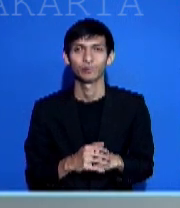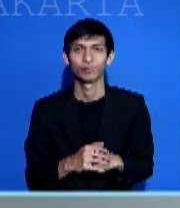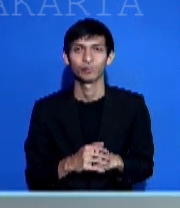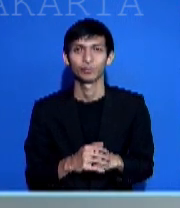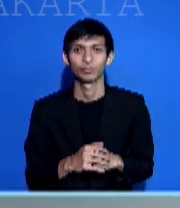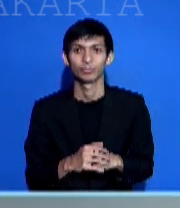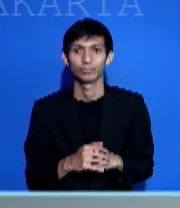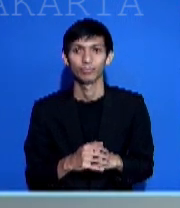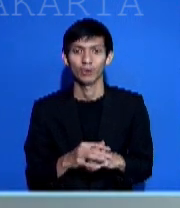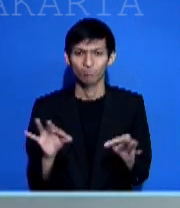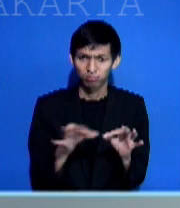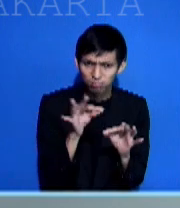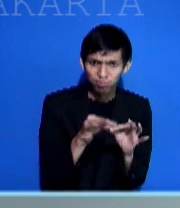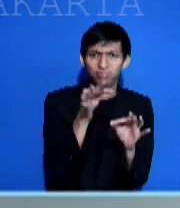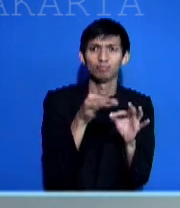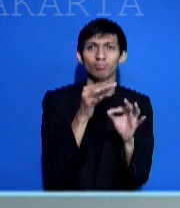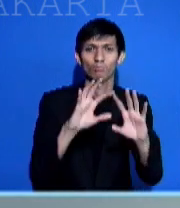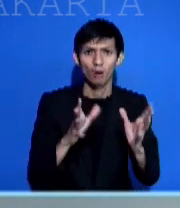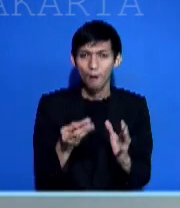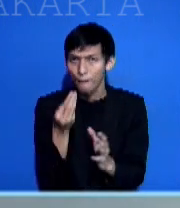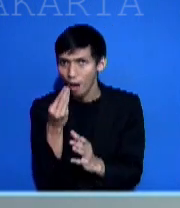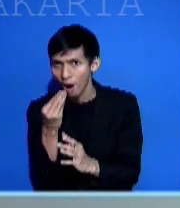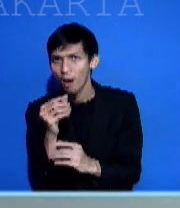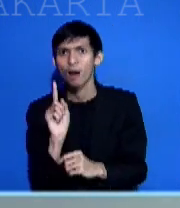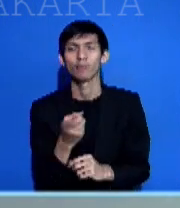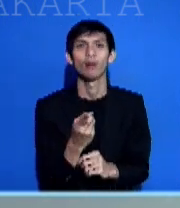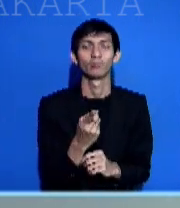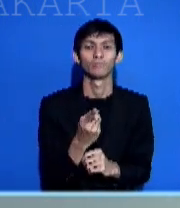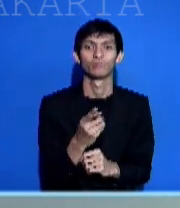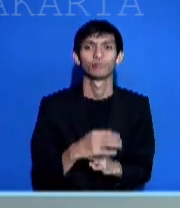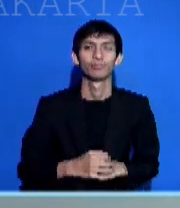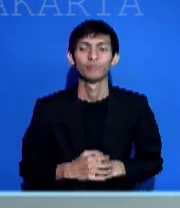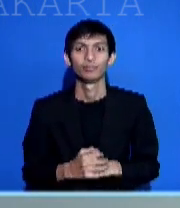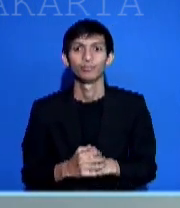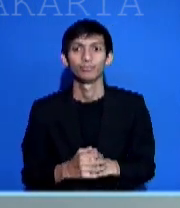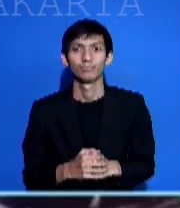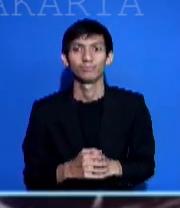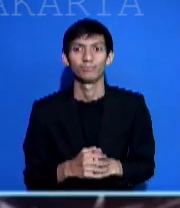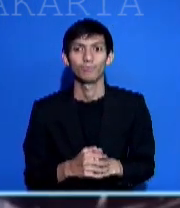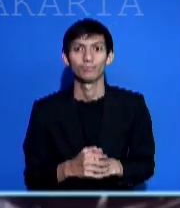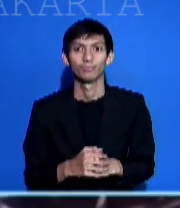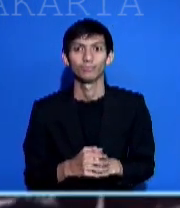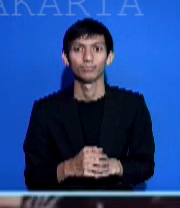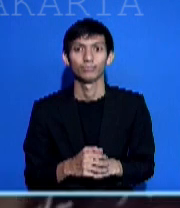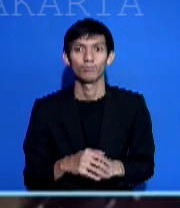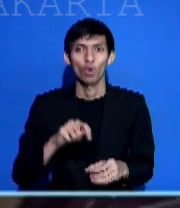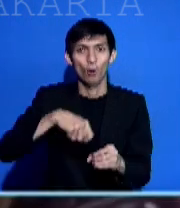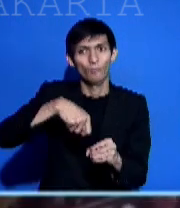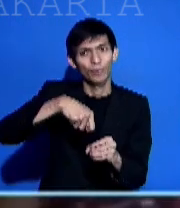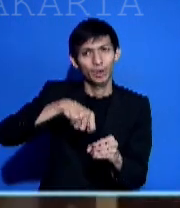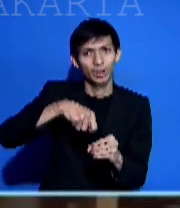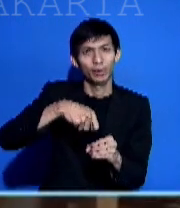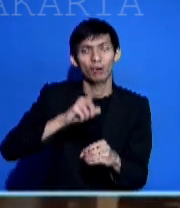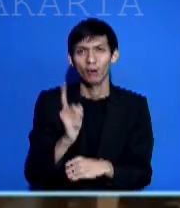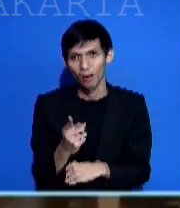handicraft, makanan, kemudian ada satu produk madu. Dengan adanya pelatihan ekspor ini,